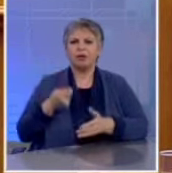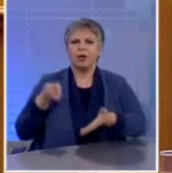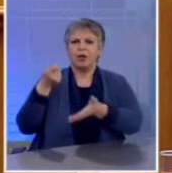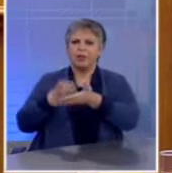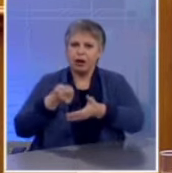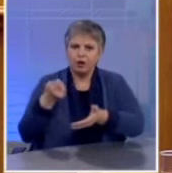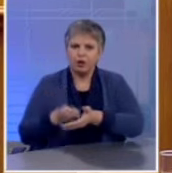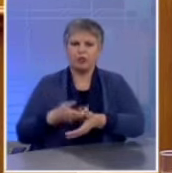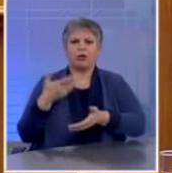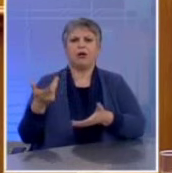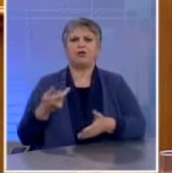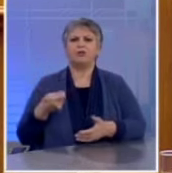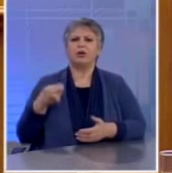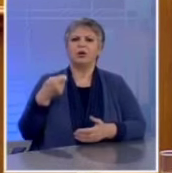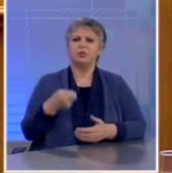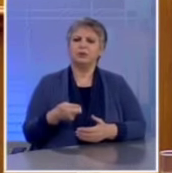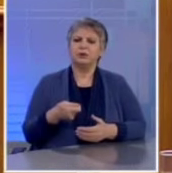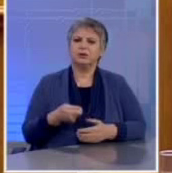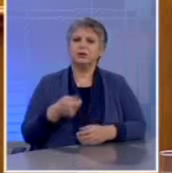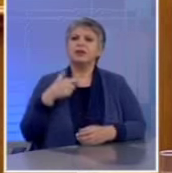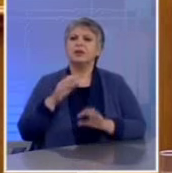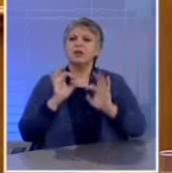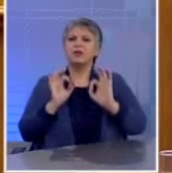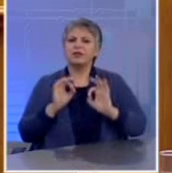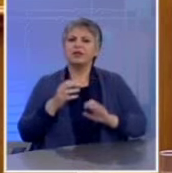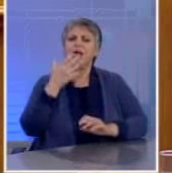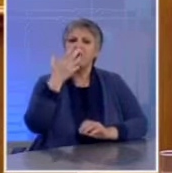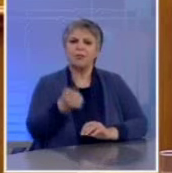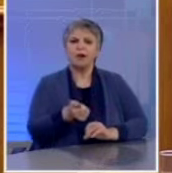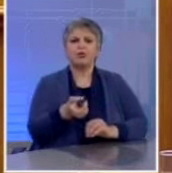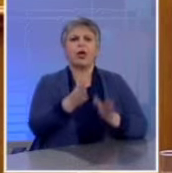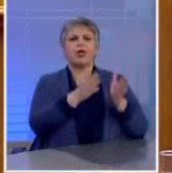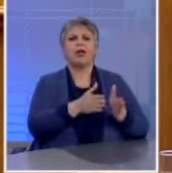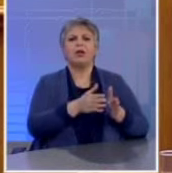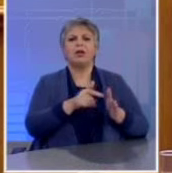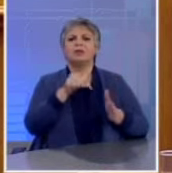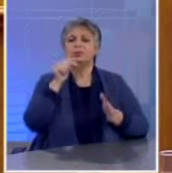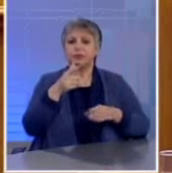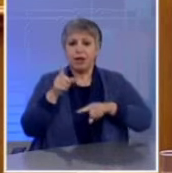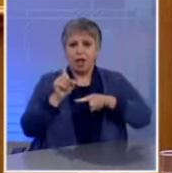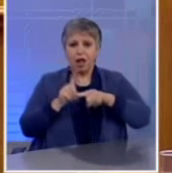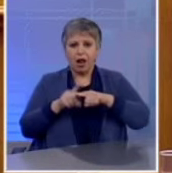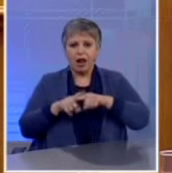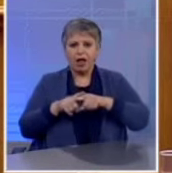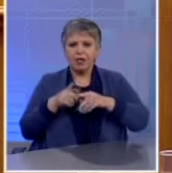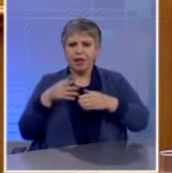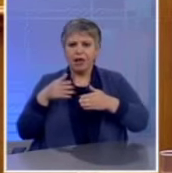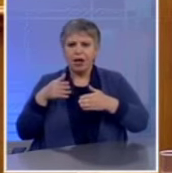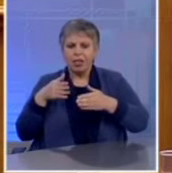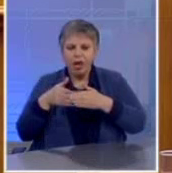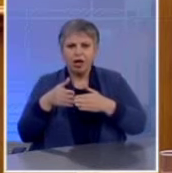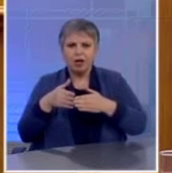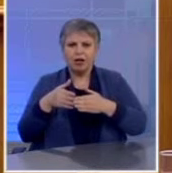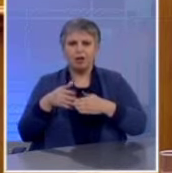έτρεφαν και συνεχίσουν να τρέφουν χρεοκοπημένες επιχειρήσεις ενώ η χώρα ήταν στα βράχια, και